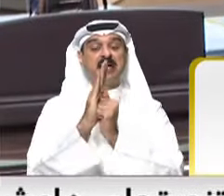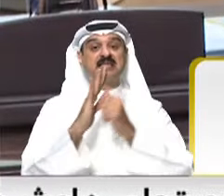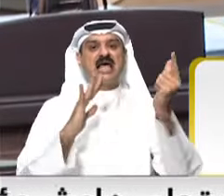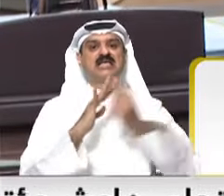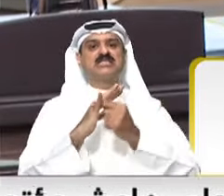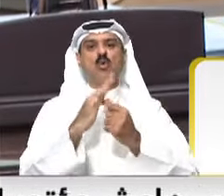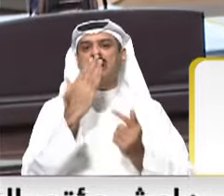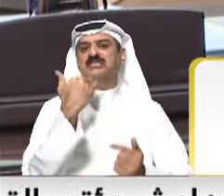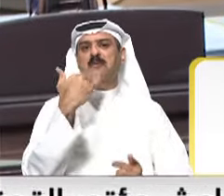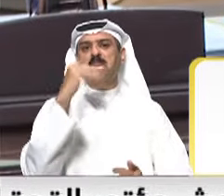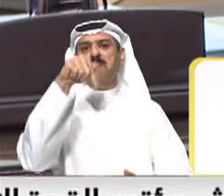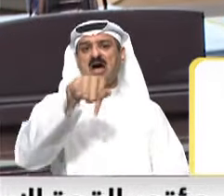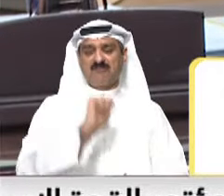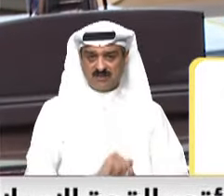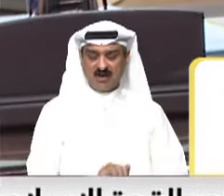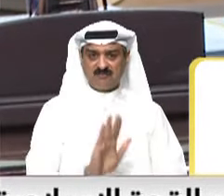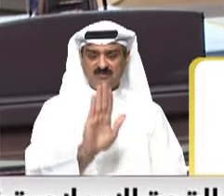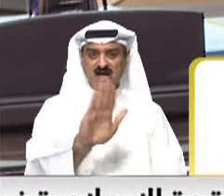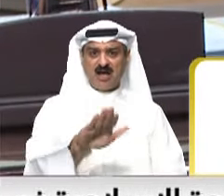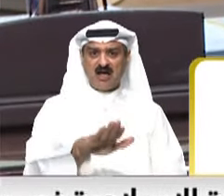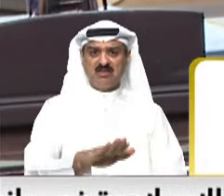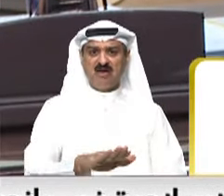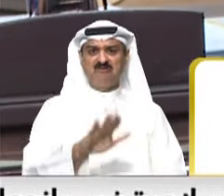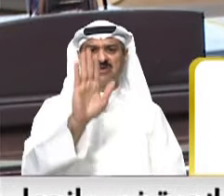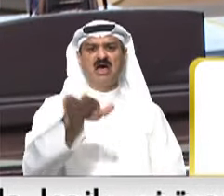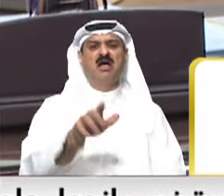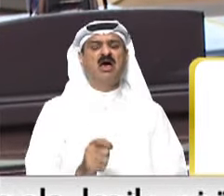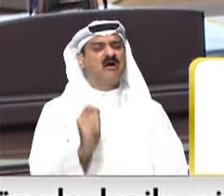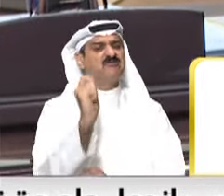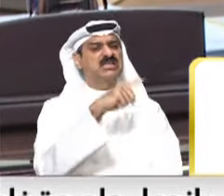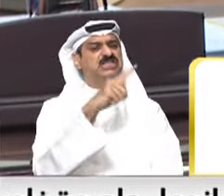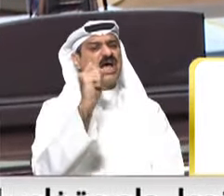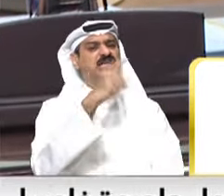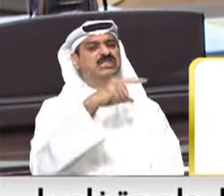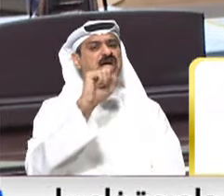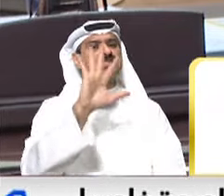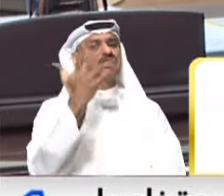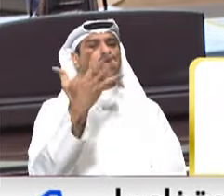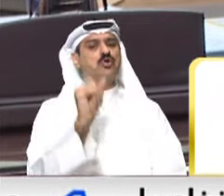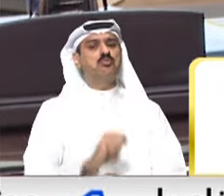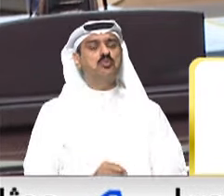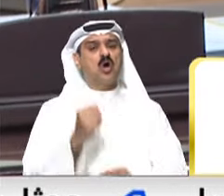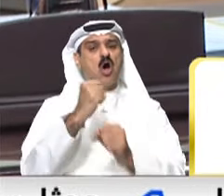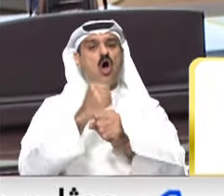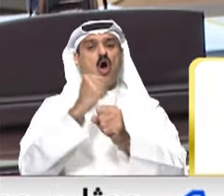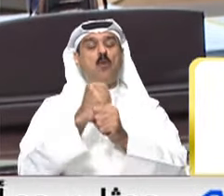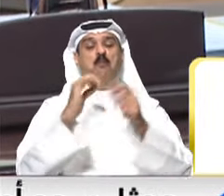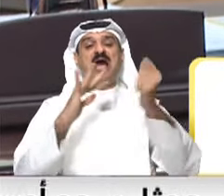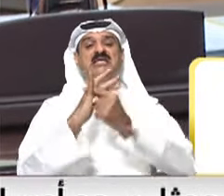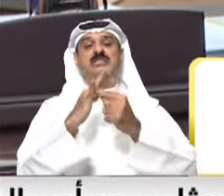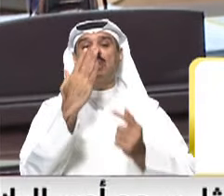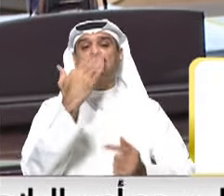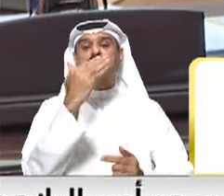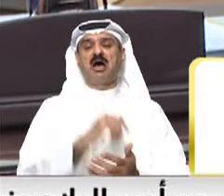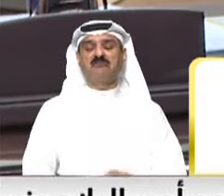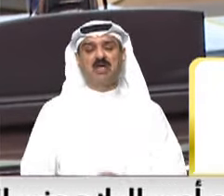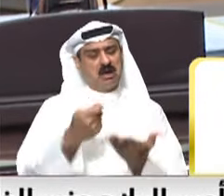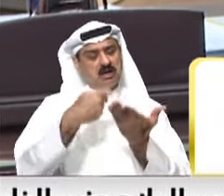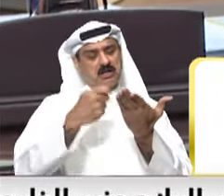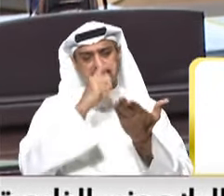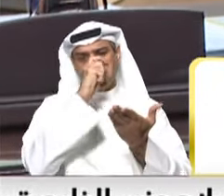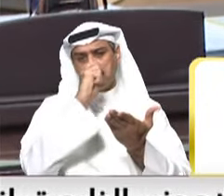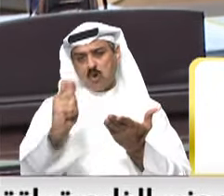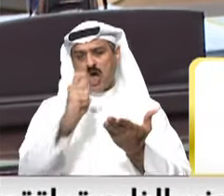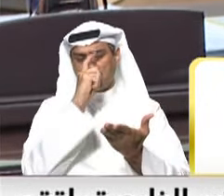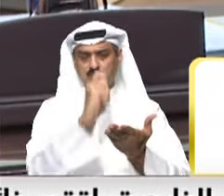موجود أو مستقل هذه العقارات من قبل العزاب، وتم مباشرة تحرير محاضر مخالفات لملاك هذه